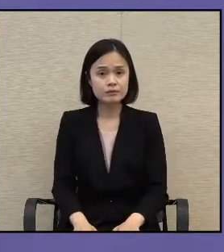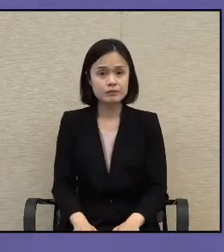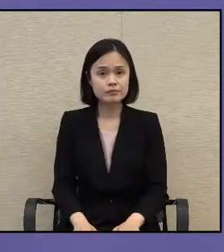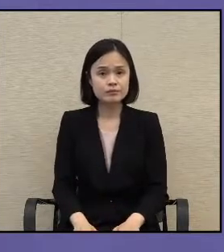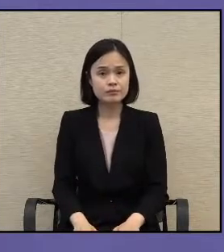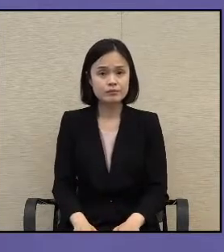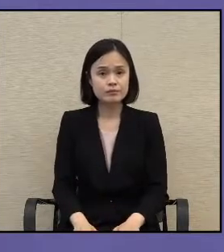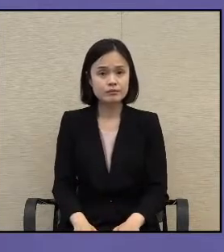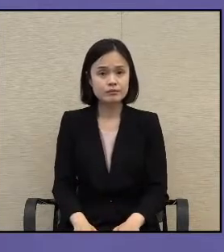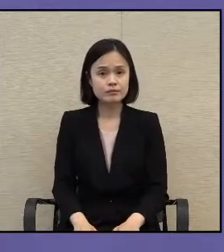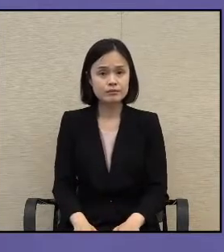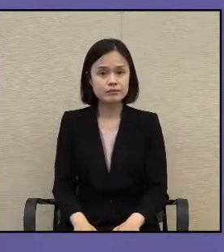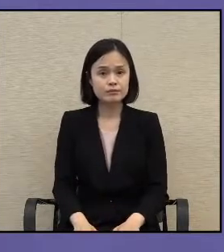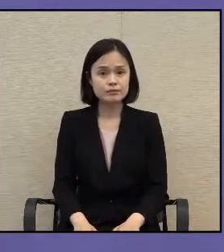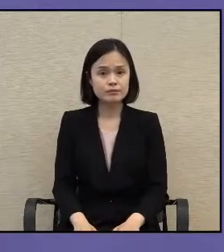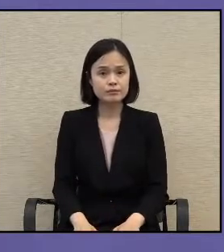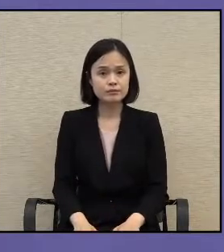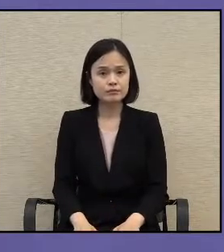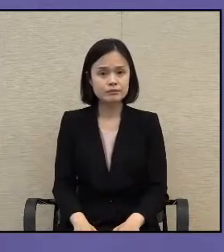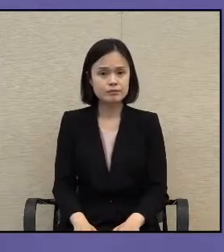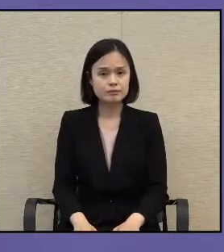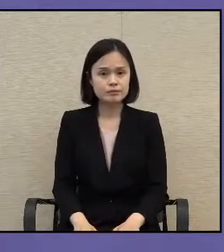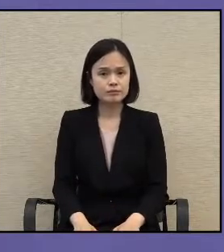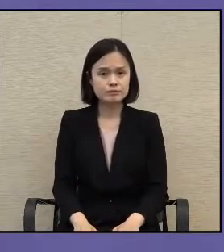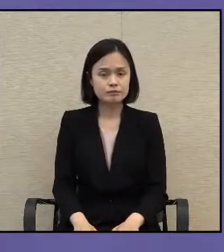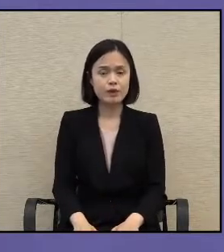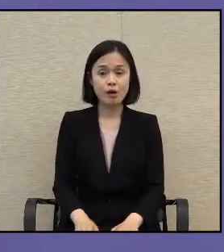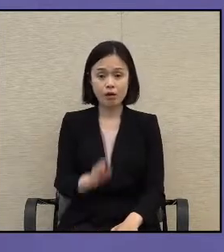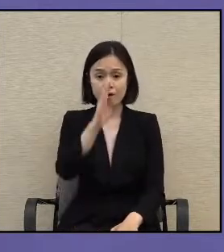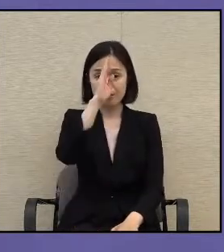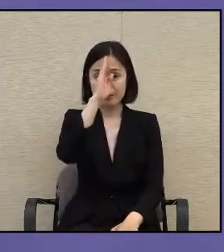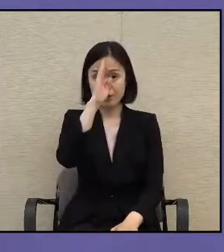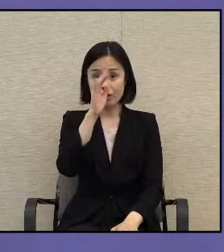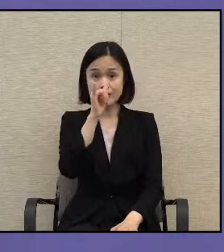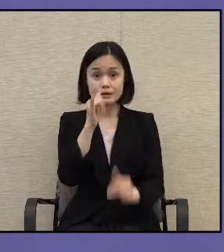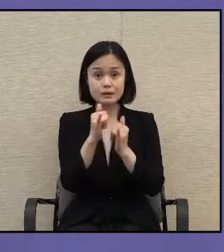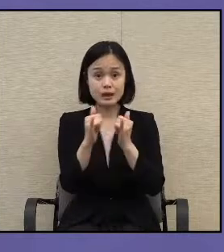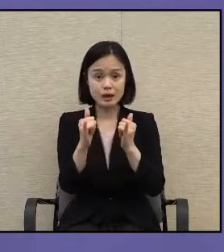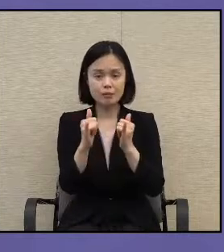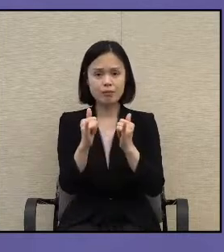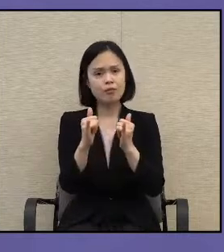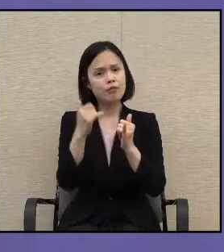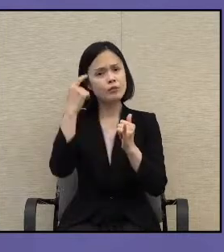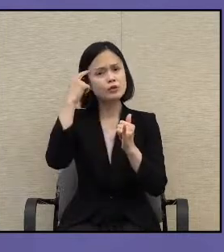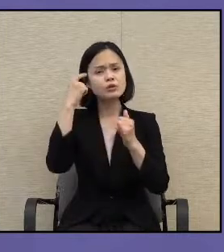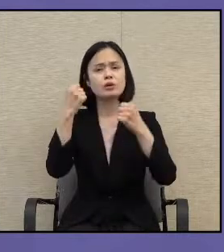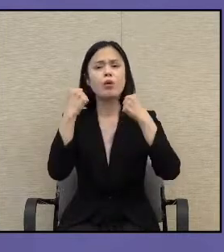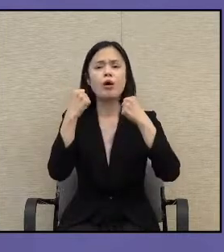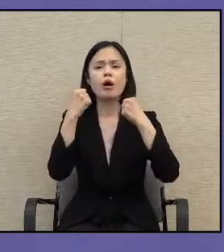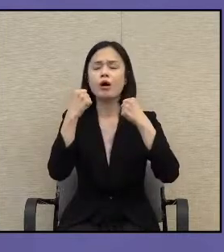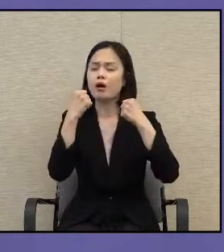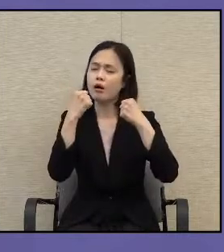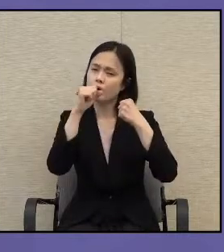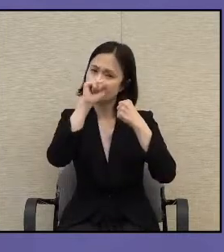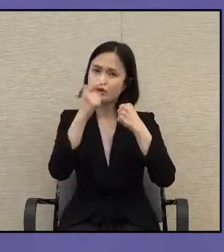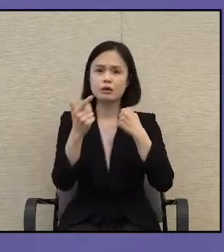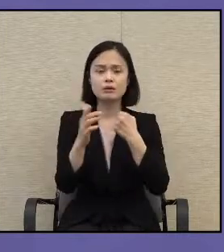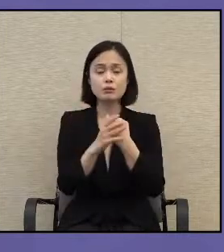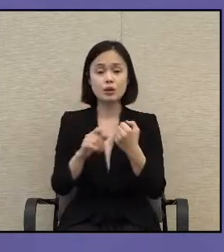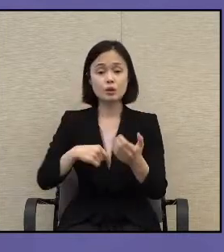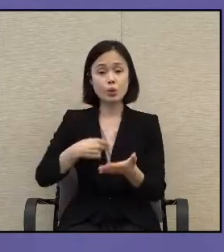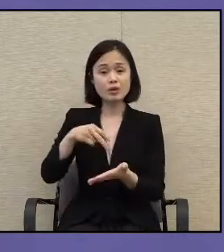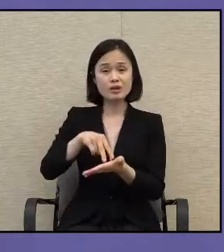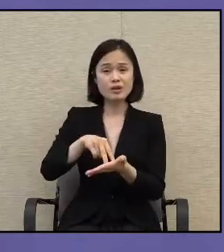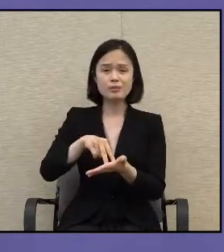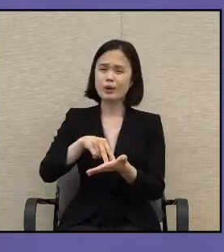어떤 서포티드한 그리고 완전한 인디펜던트한 삶들을 살기에는 어려워지는구나 라고도 보여지는